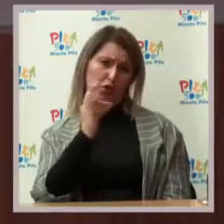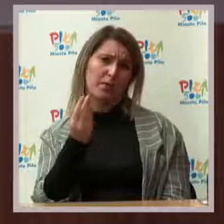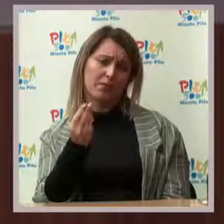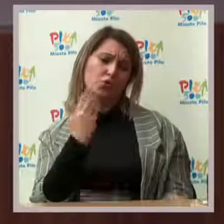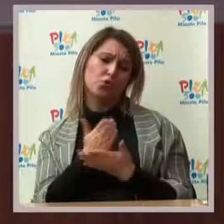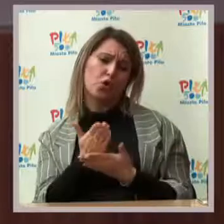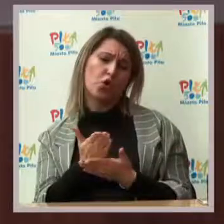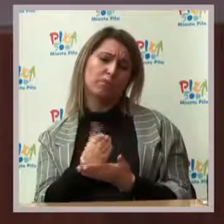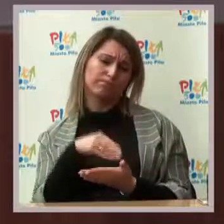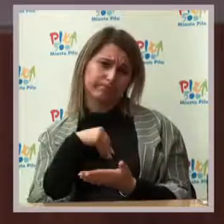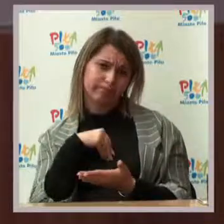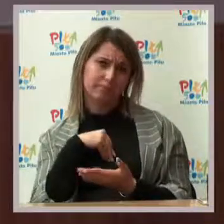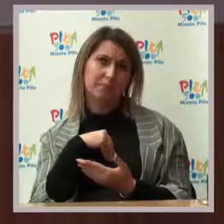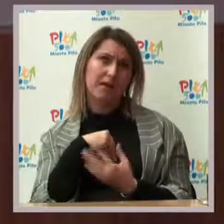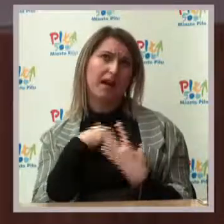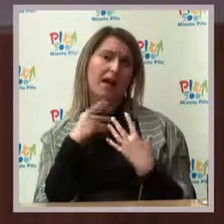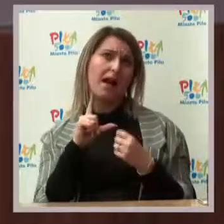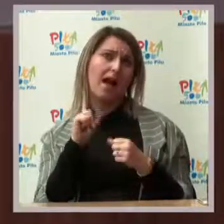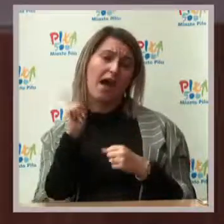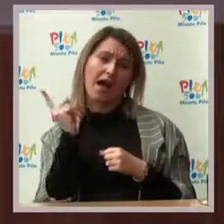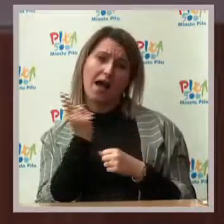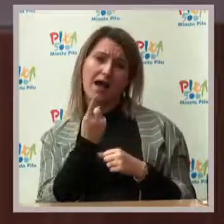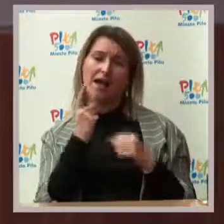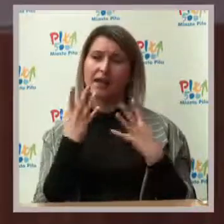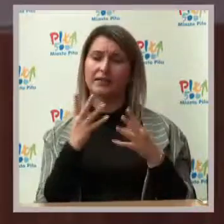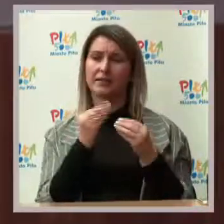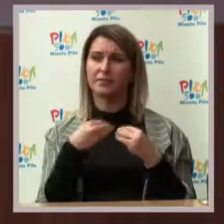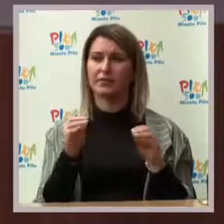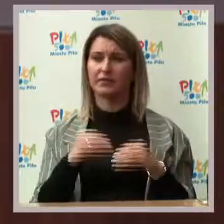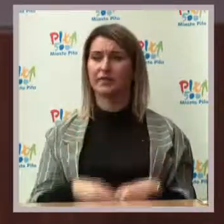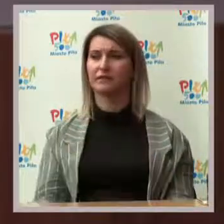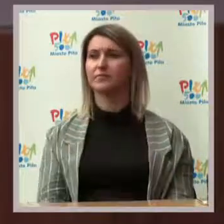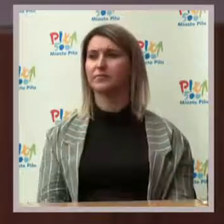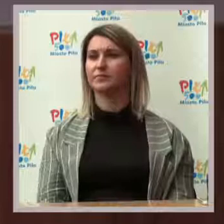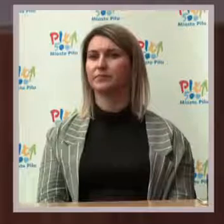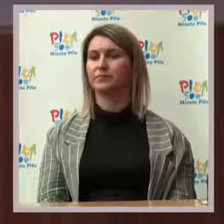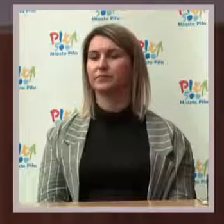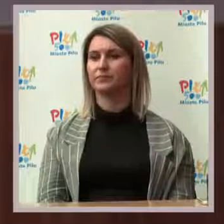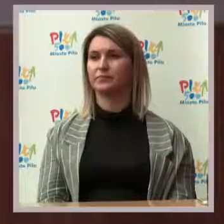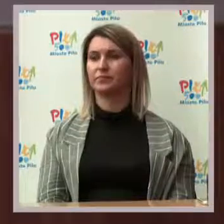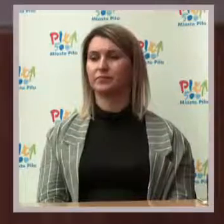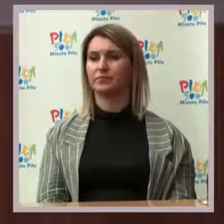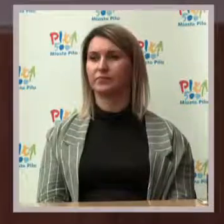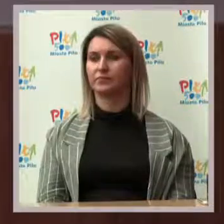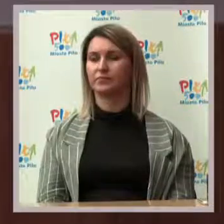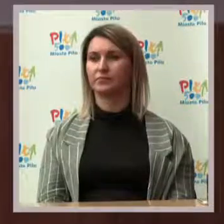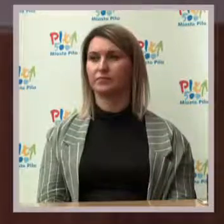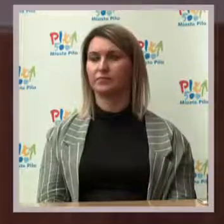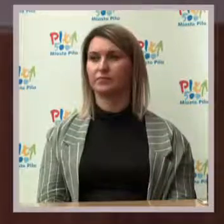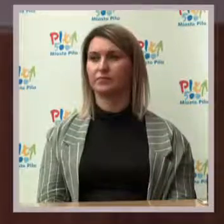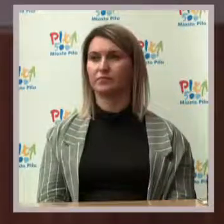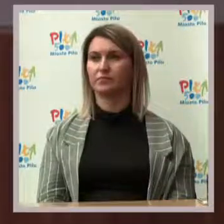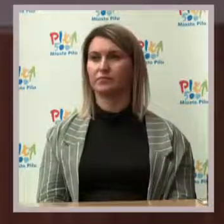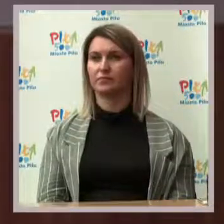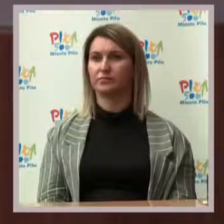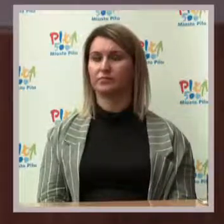i to w skali kraju. A trzeba pamiętać, że akurat tą perspektywę zaczynaliśmy w bardzo